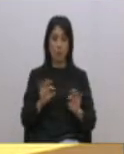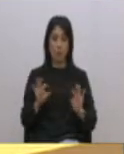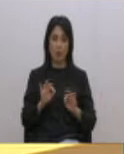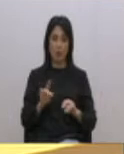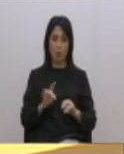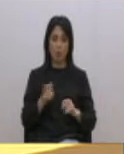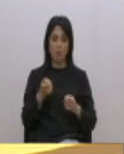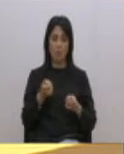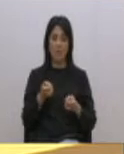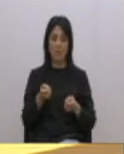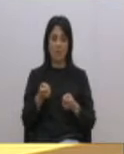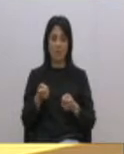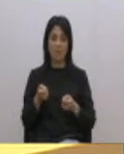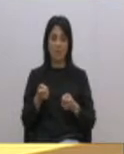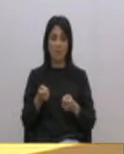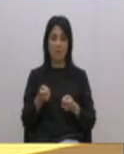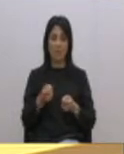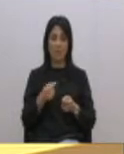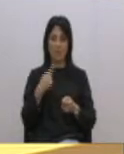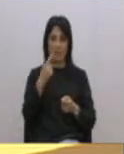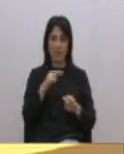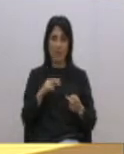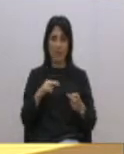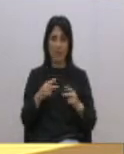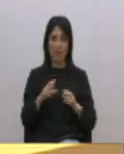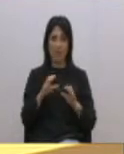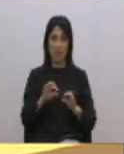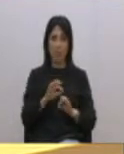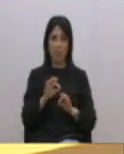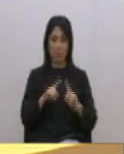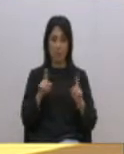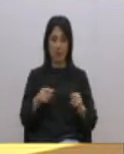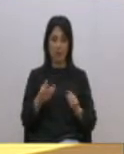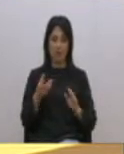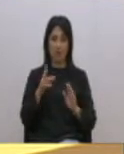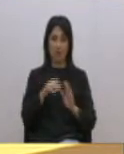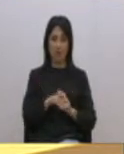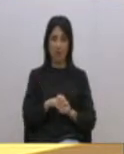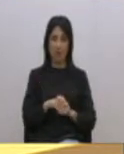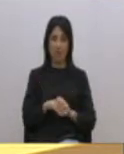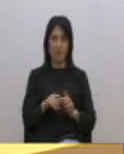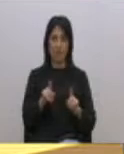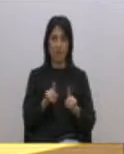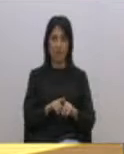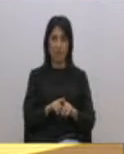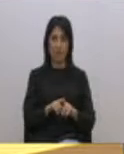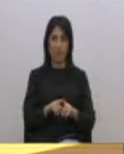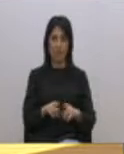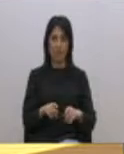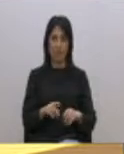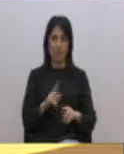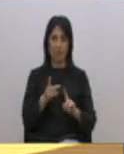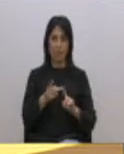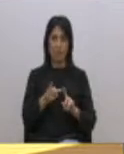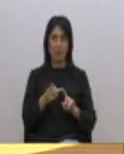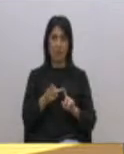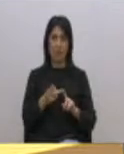რომ მცირედი სახეცვლილება განიცადა კანონის პროექტმა. Შედის ასევე